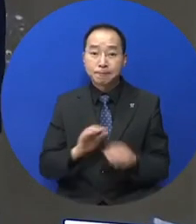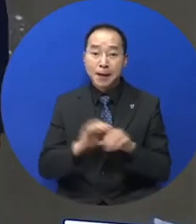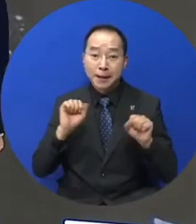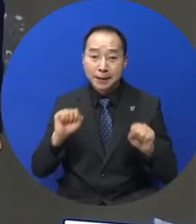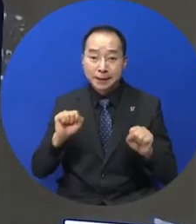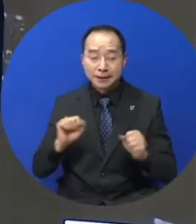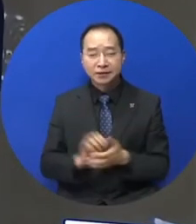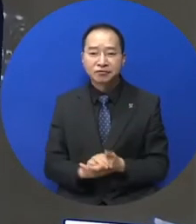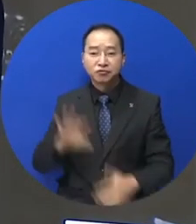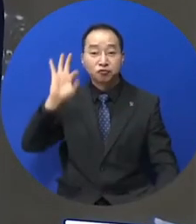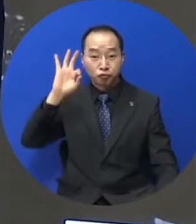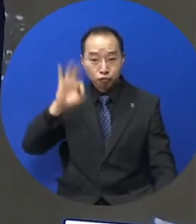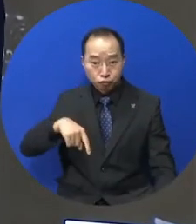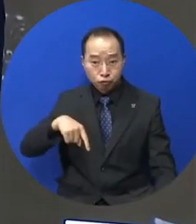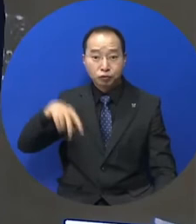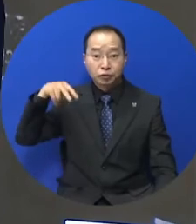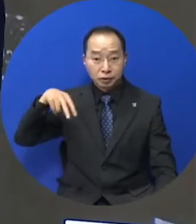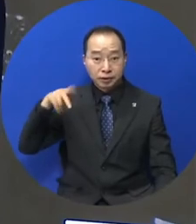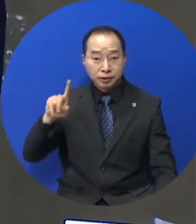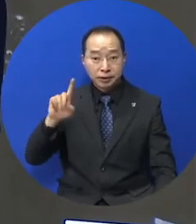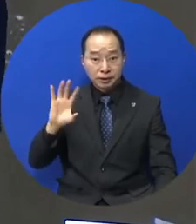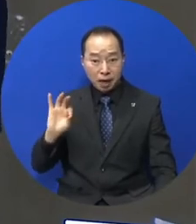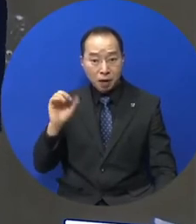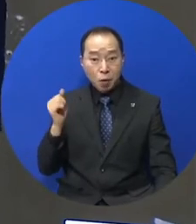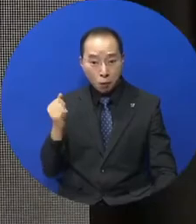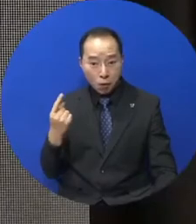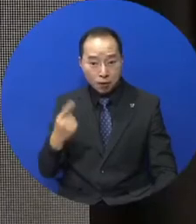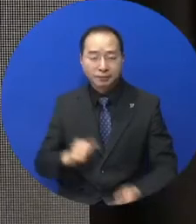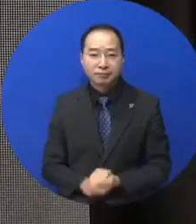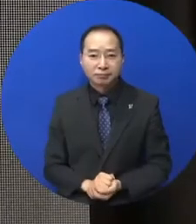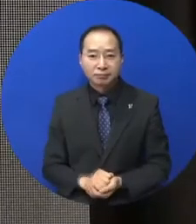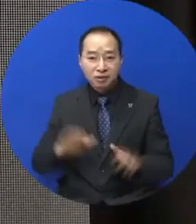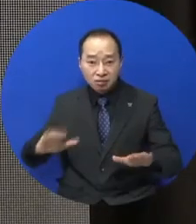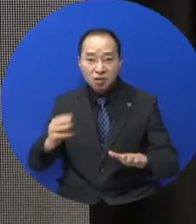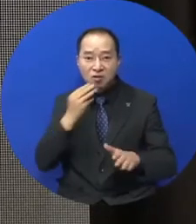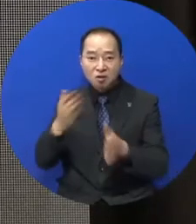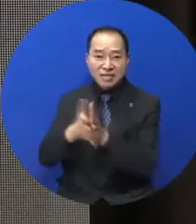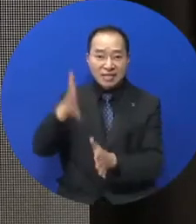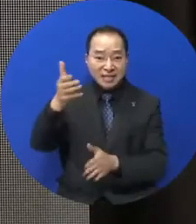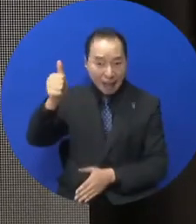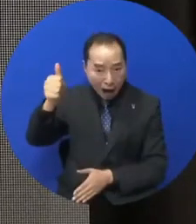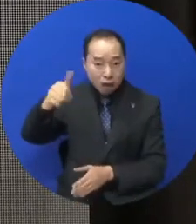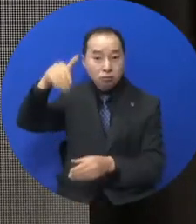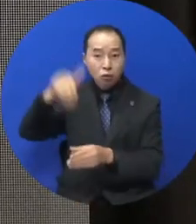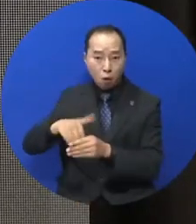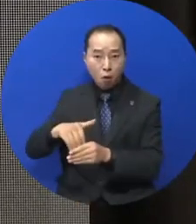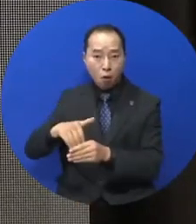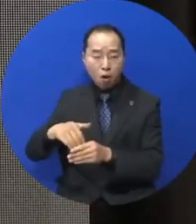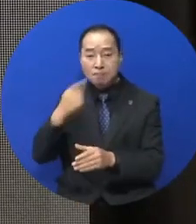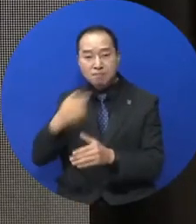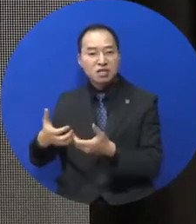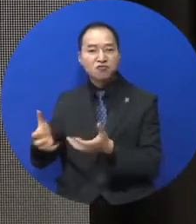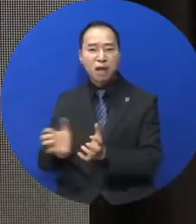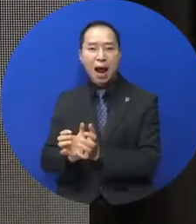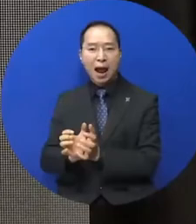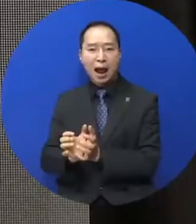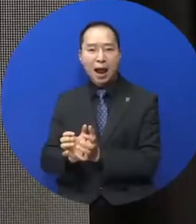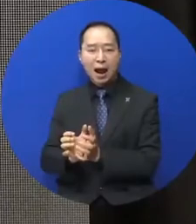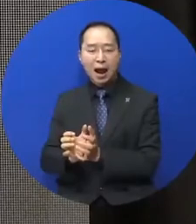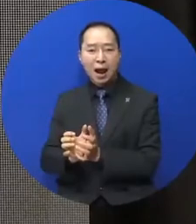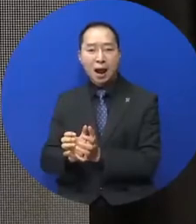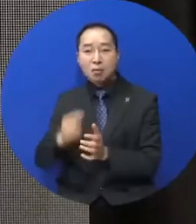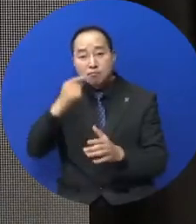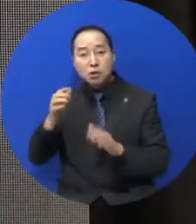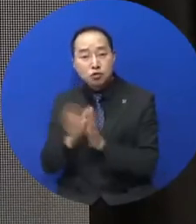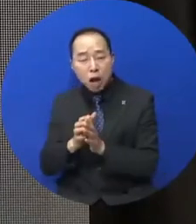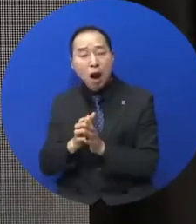안녕하세요. 우상호 의원입니다. 이번 서울시장 선거, 우리 민주당 지지자들의 선택 기준은